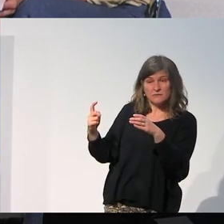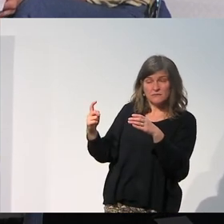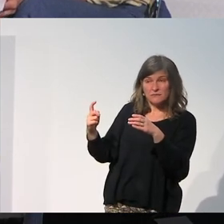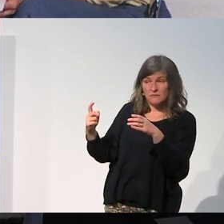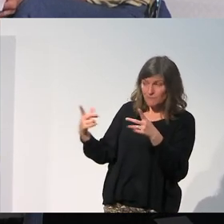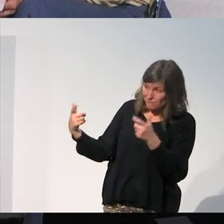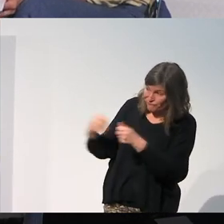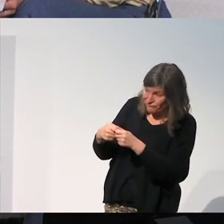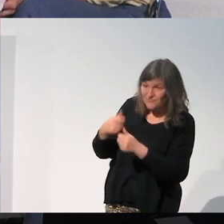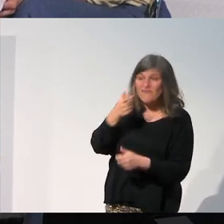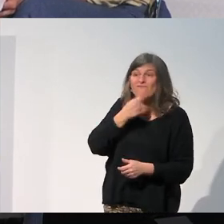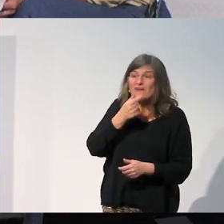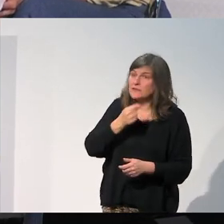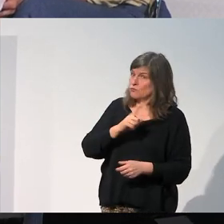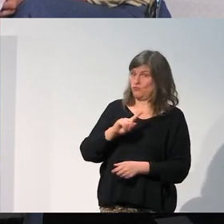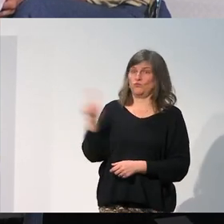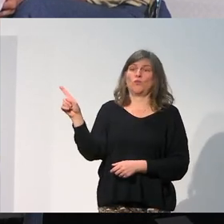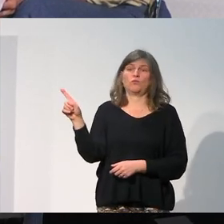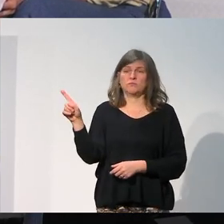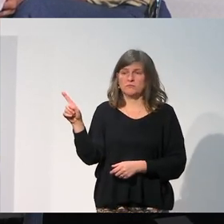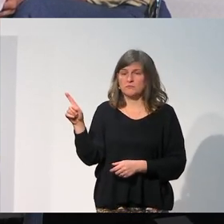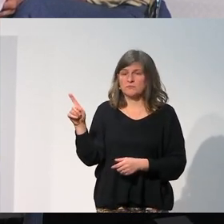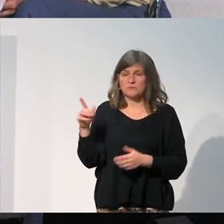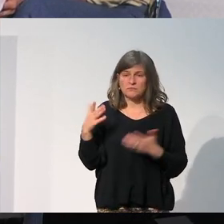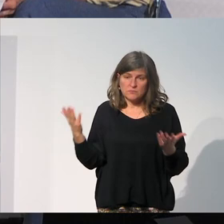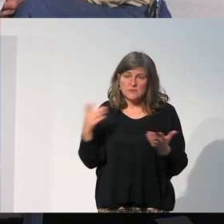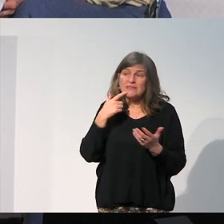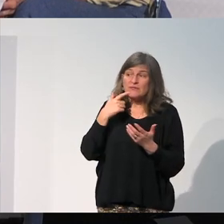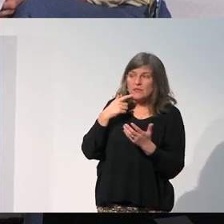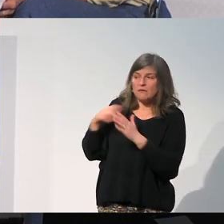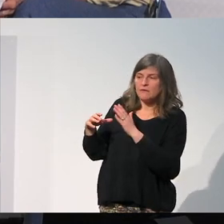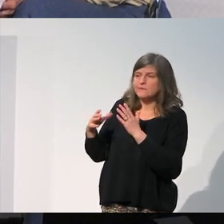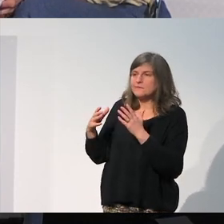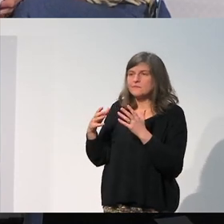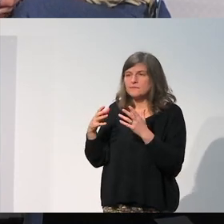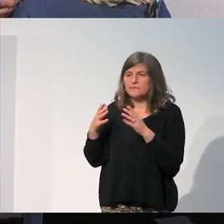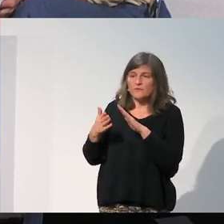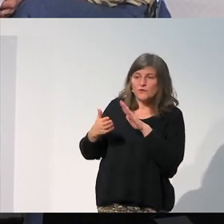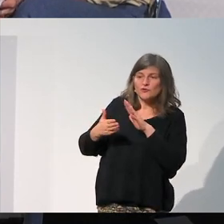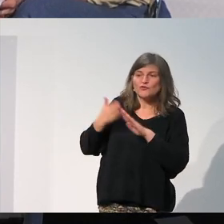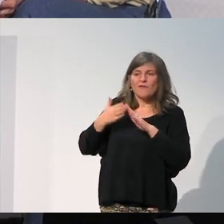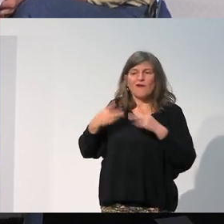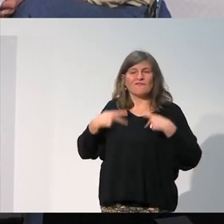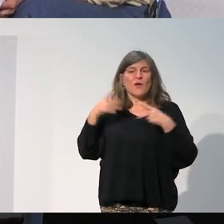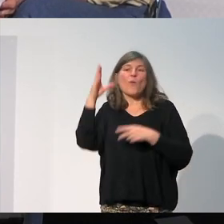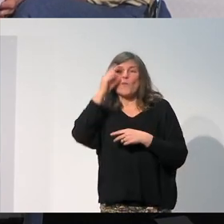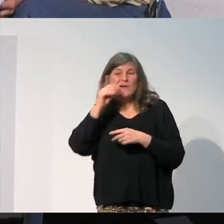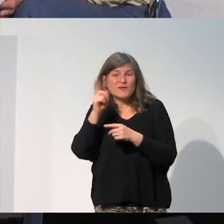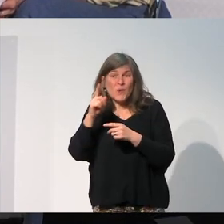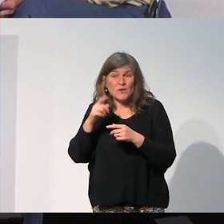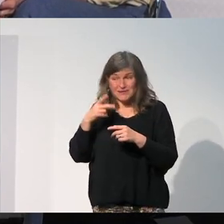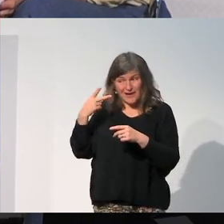vue, qu'il soit rejeté par les siens, ou de la... c'est pas parce qu'il n'a plus tellement les codes de la vie sauvage, c'est qu'il n'appartient pas à cette